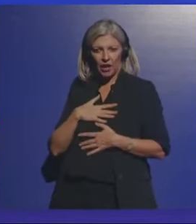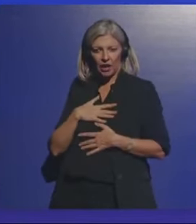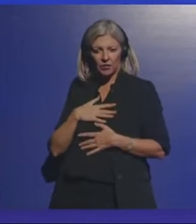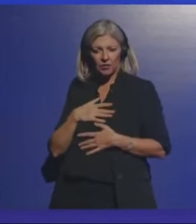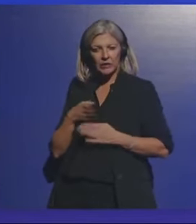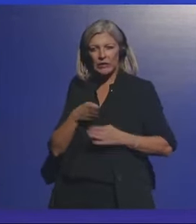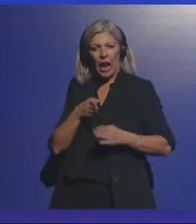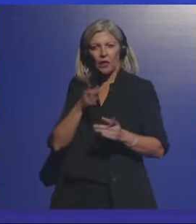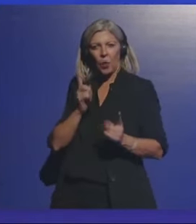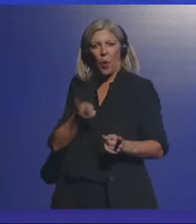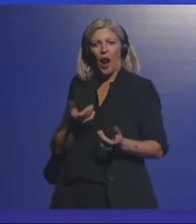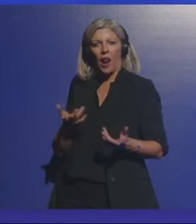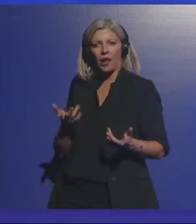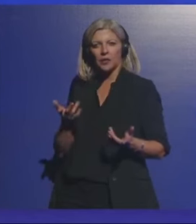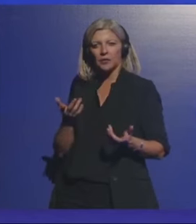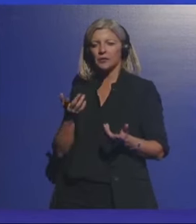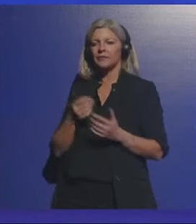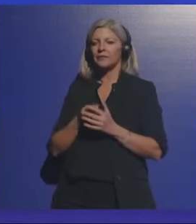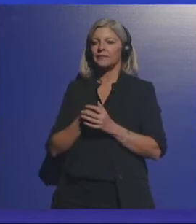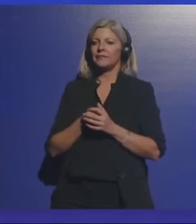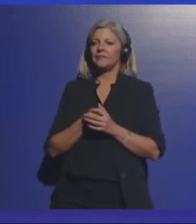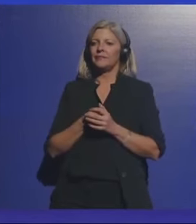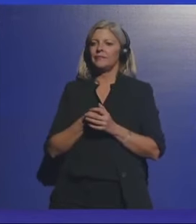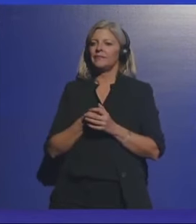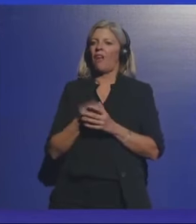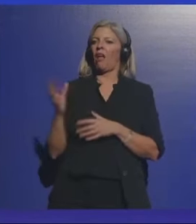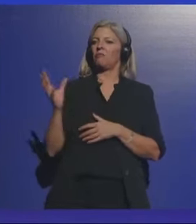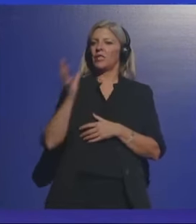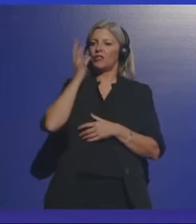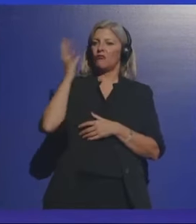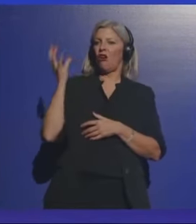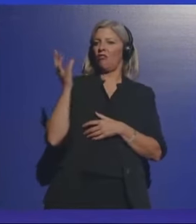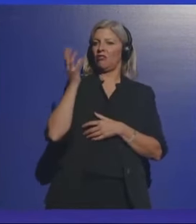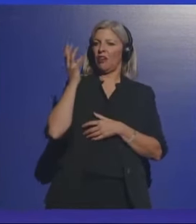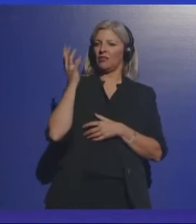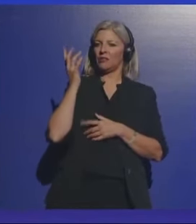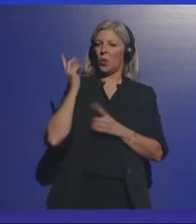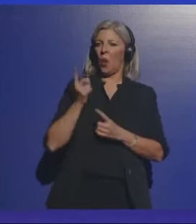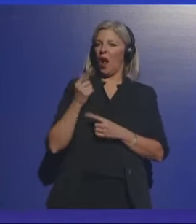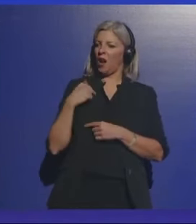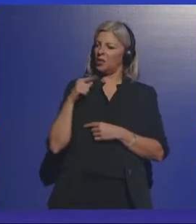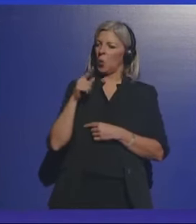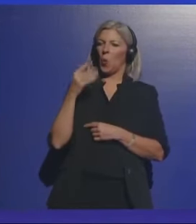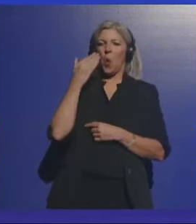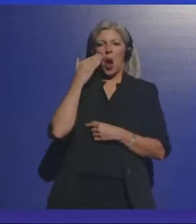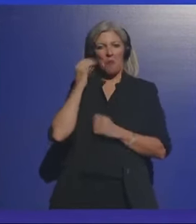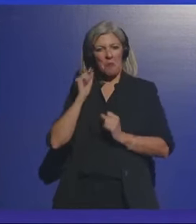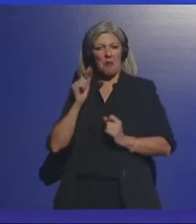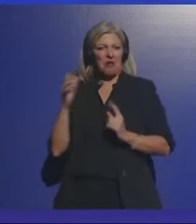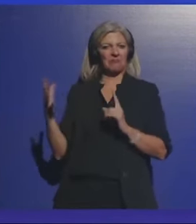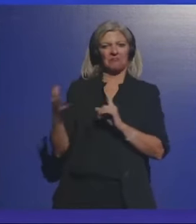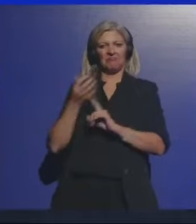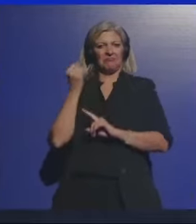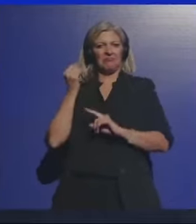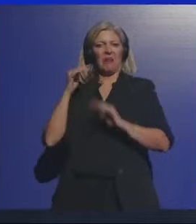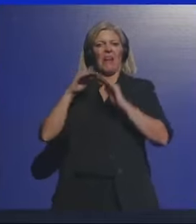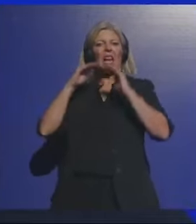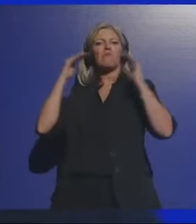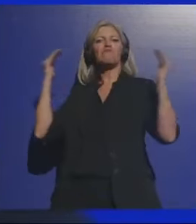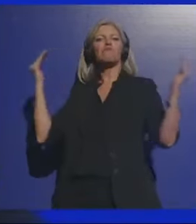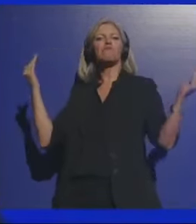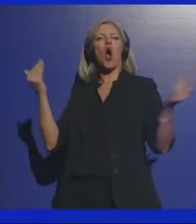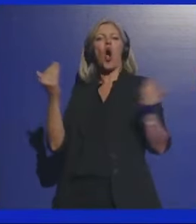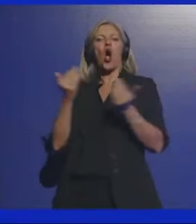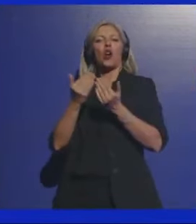percorrere quali ambizioni puoi raggiungere il mondo